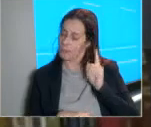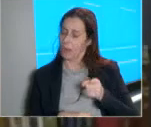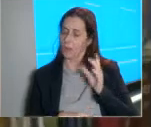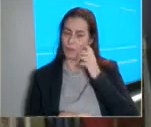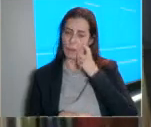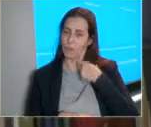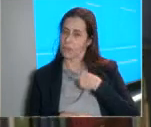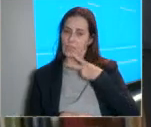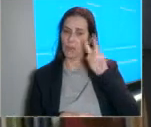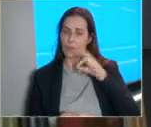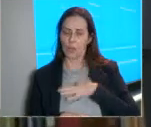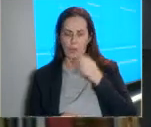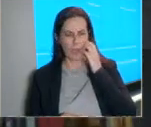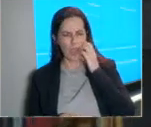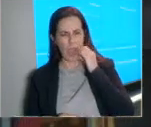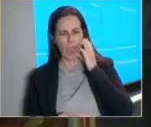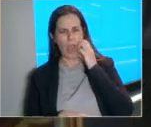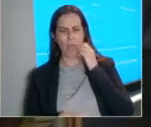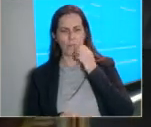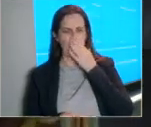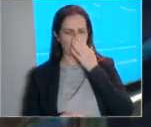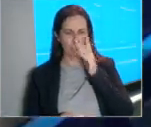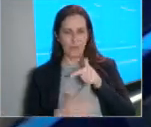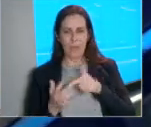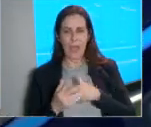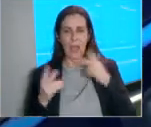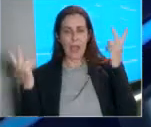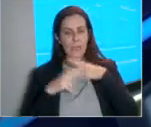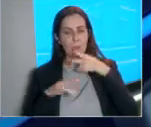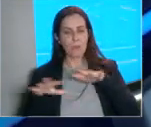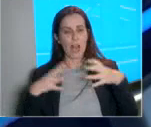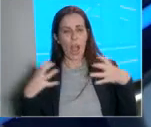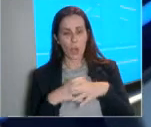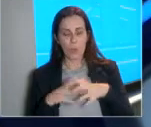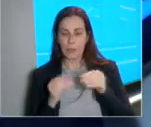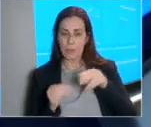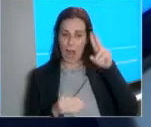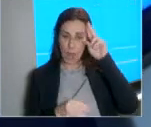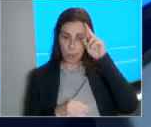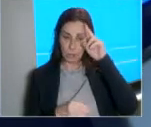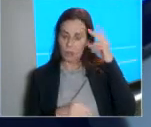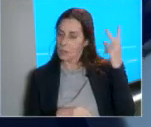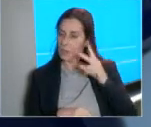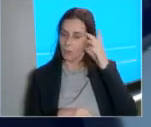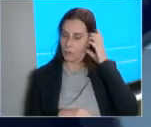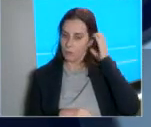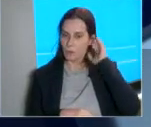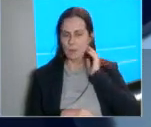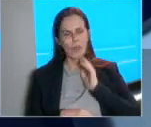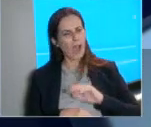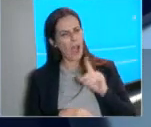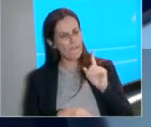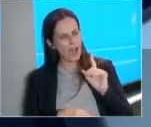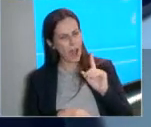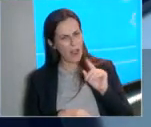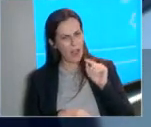וזה התחייבות שלנו. רגע, אז את המעגל הזה של הסכמות על ממשלת אחדות עם הליכוד, כמובן נצטרך... כן, אבל רגע, ביטון,